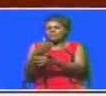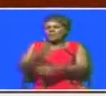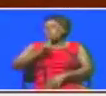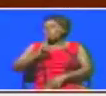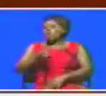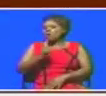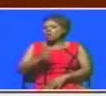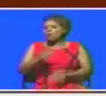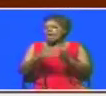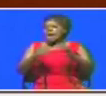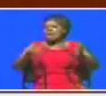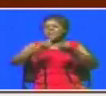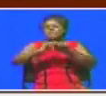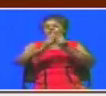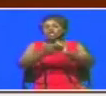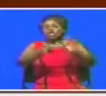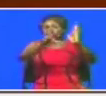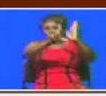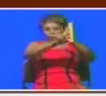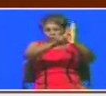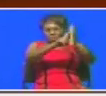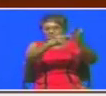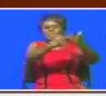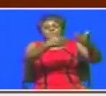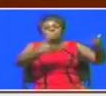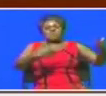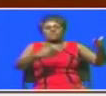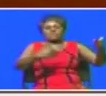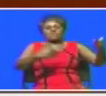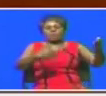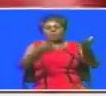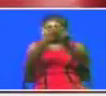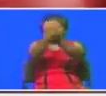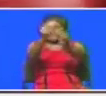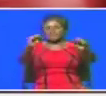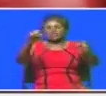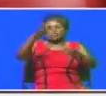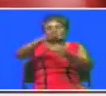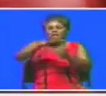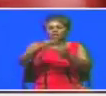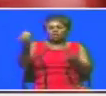dhidi ya kuzifanyia marekebisho sheria za uchaguzi kabla ya marudio ya kura za urais. Jeff Kirui.